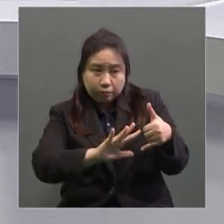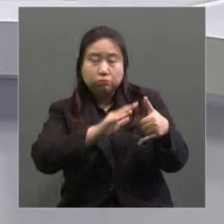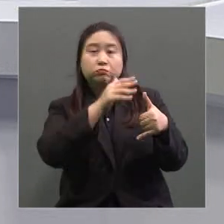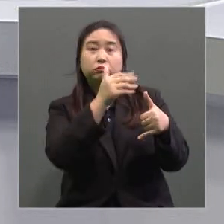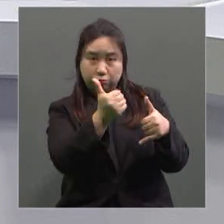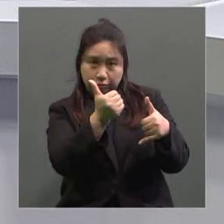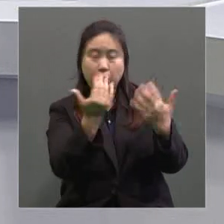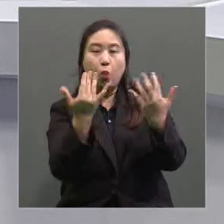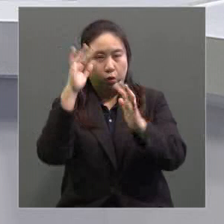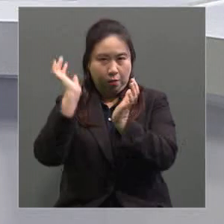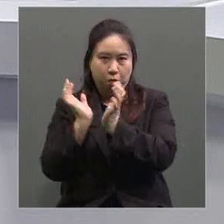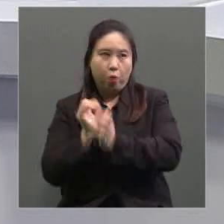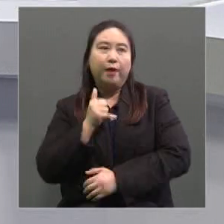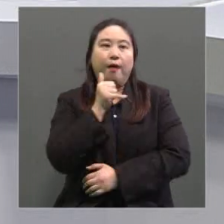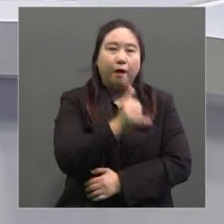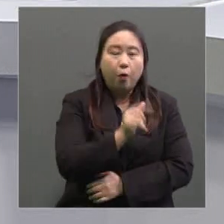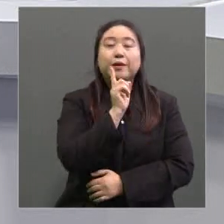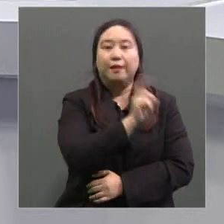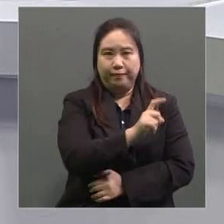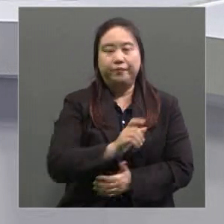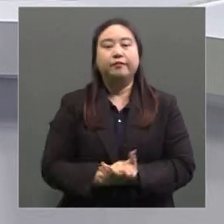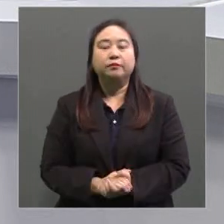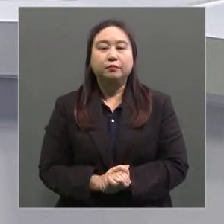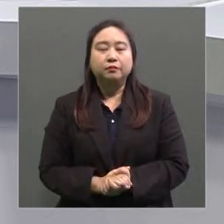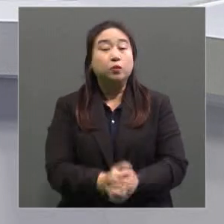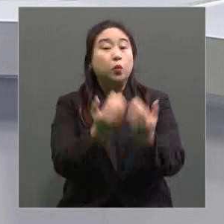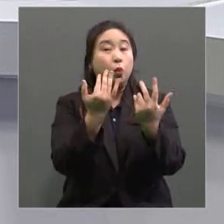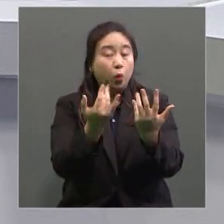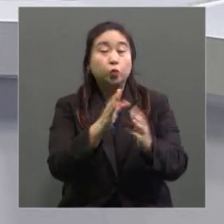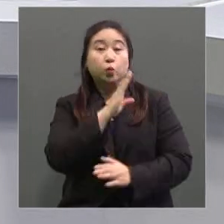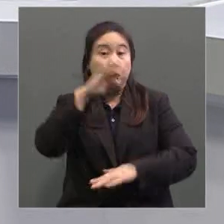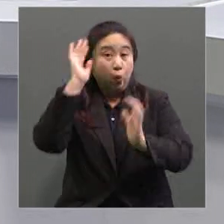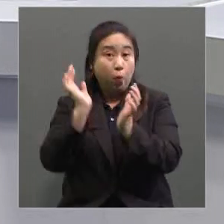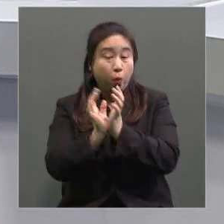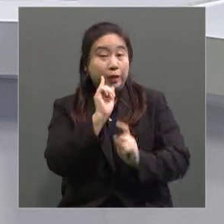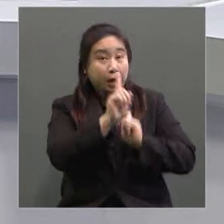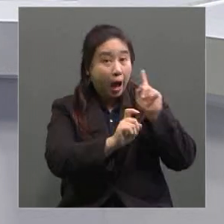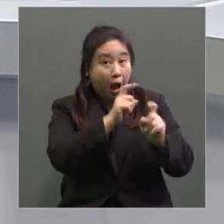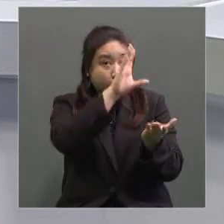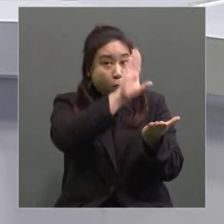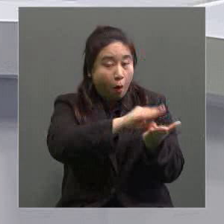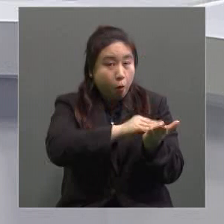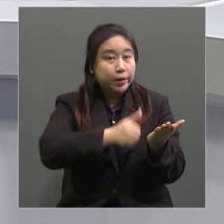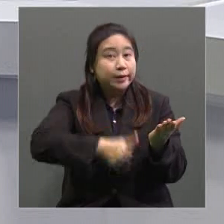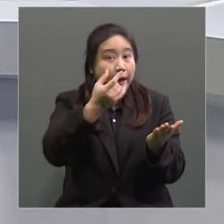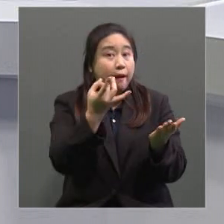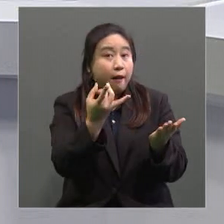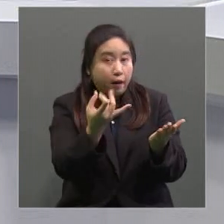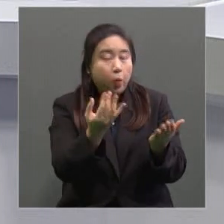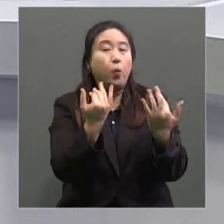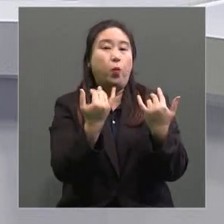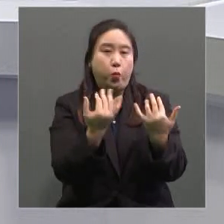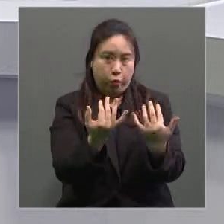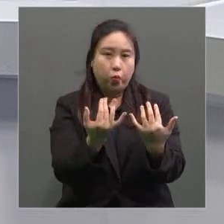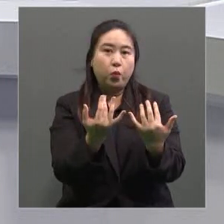ยก็จะเข้าไปสอบปากคำ ใช่ ซึ่งถ้ามีรายละเอียดจากการสอบปากคำได้ข้อมูลได้ข้อเท็จจริงอะไรเพิ่มเติมเนี่ย